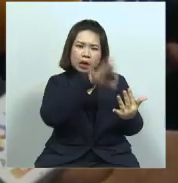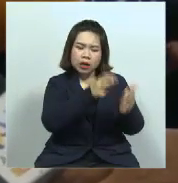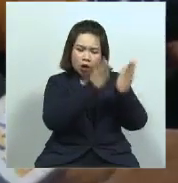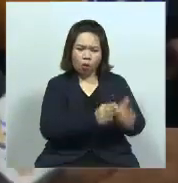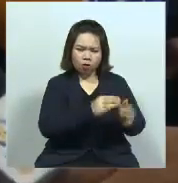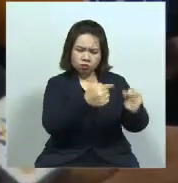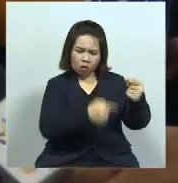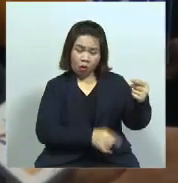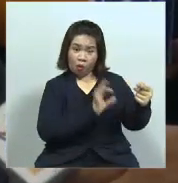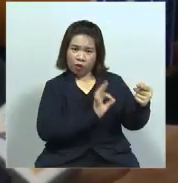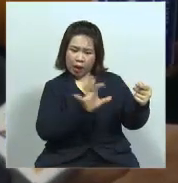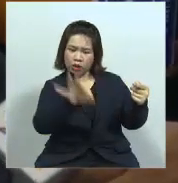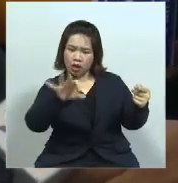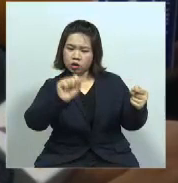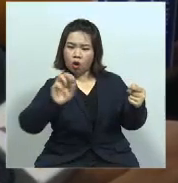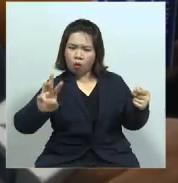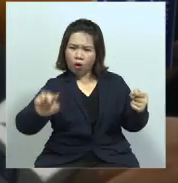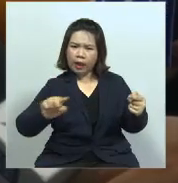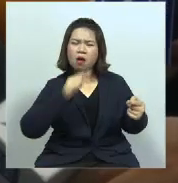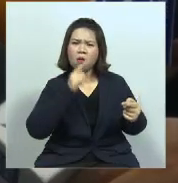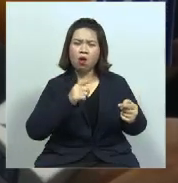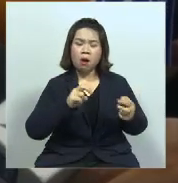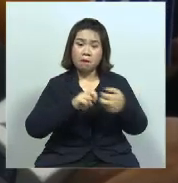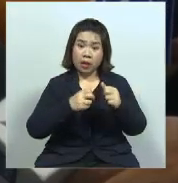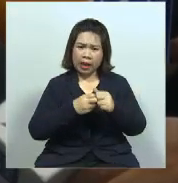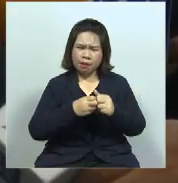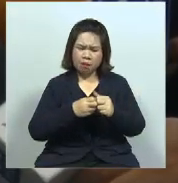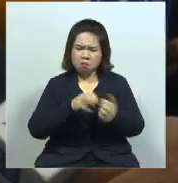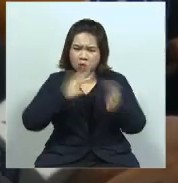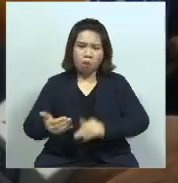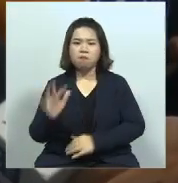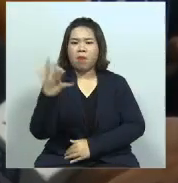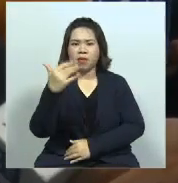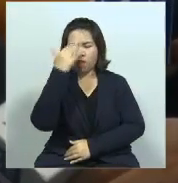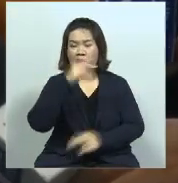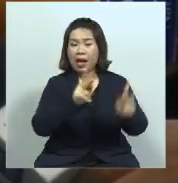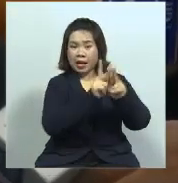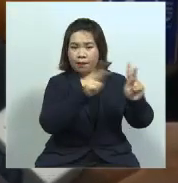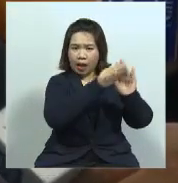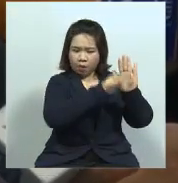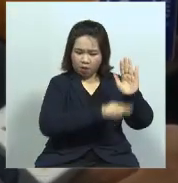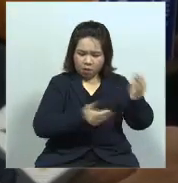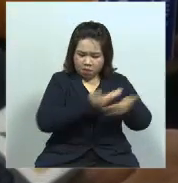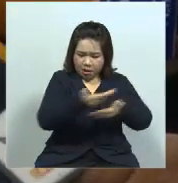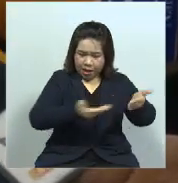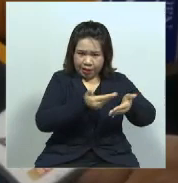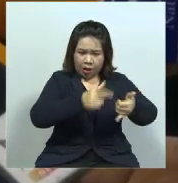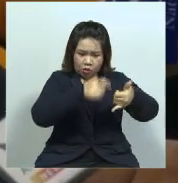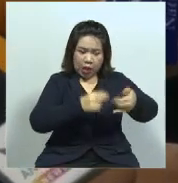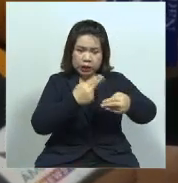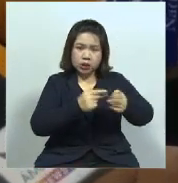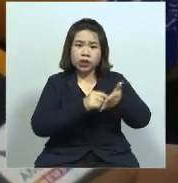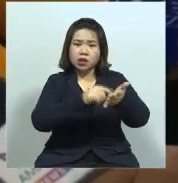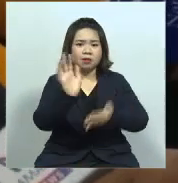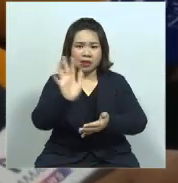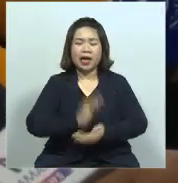นจะไม่ทำให้การสรรหาเป็นโมฆะเพราะว่าอย่างน้อยกรรมการผู้ถูกเสนอชื่อเนี่ยไม่ได้อยู่ร่วมการพิจารณาตนเองส่วน